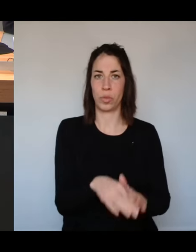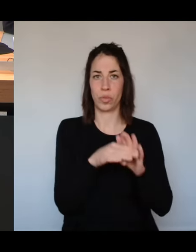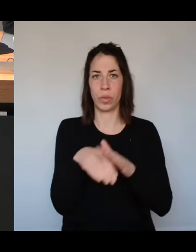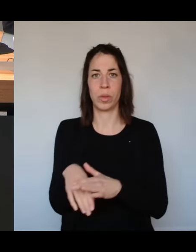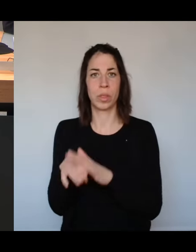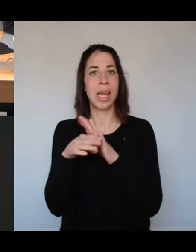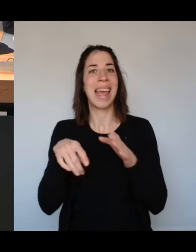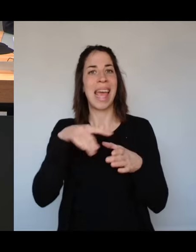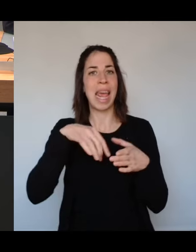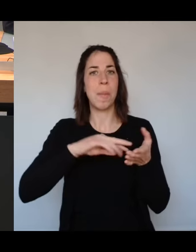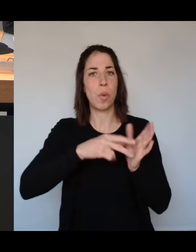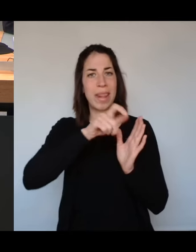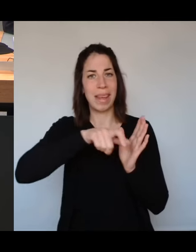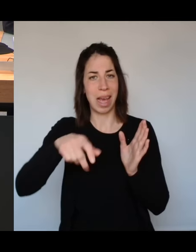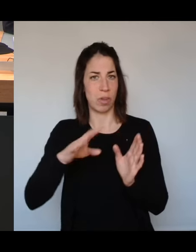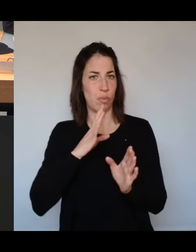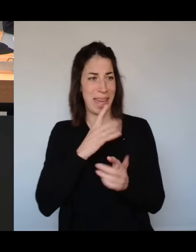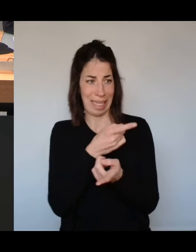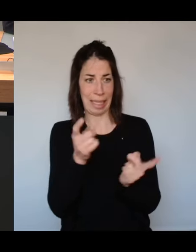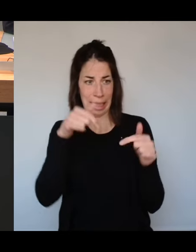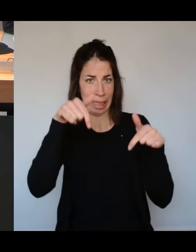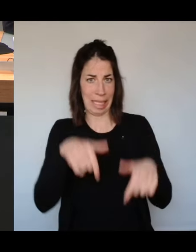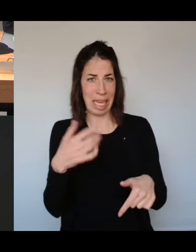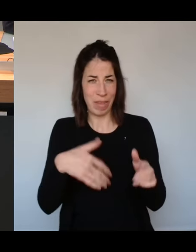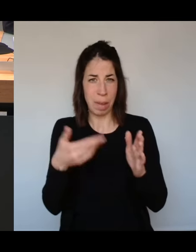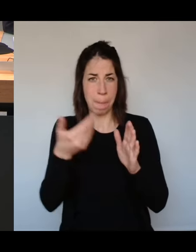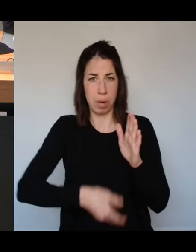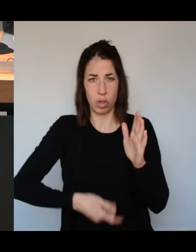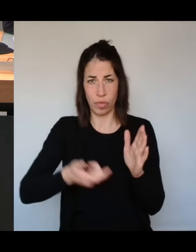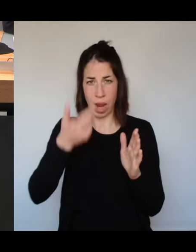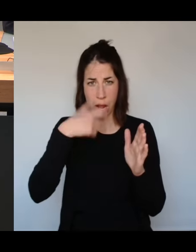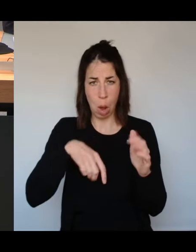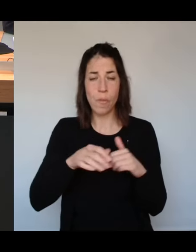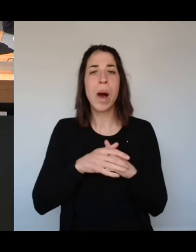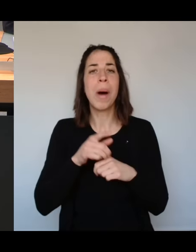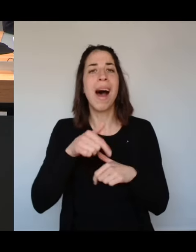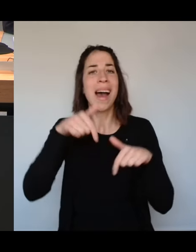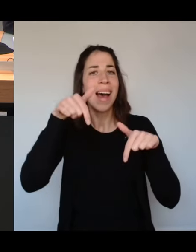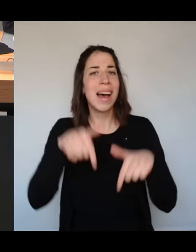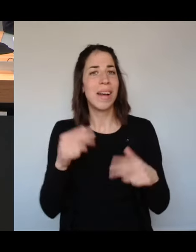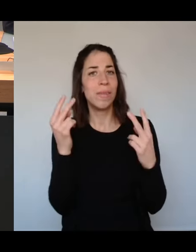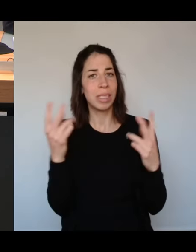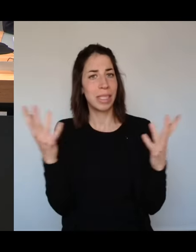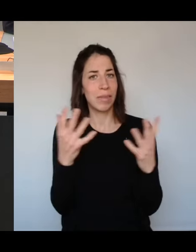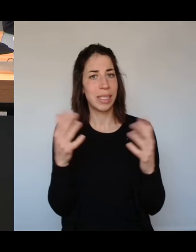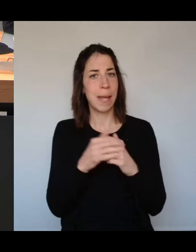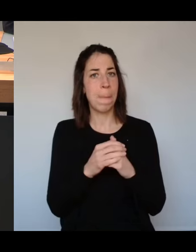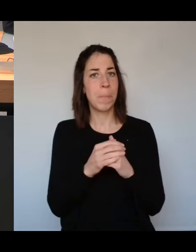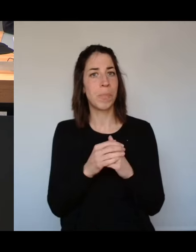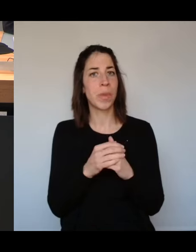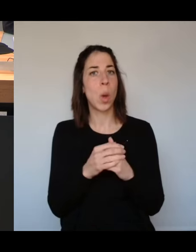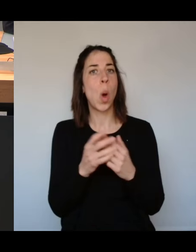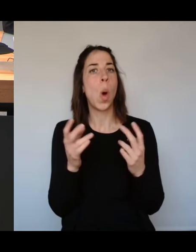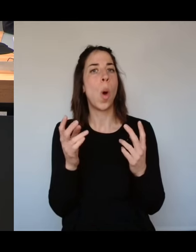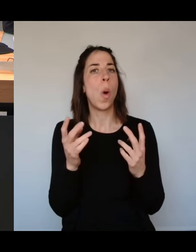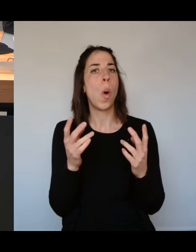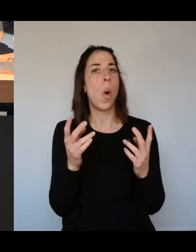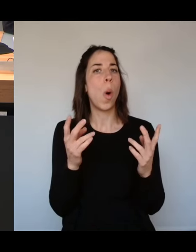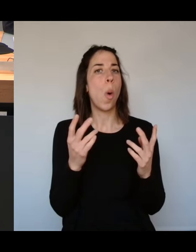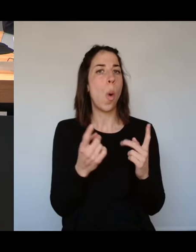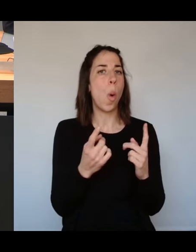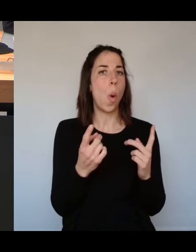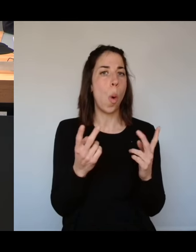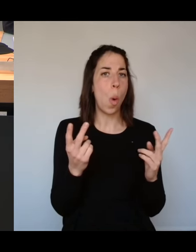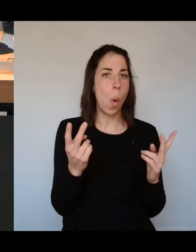einfach darum, dass wir hier nicht ein Entweder-Oder von mehr Polizei- und Sicherheitsmaßnahmen oder mehr Präventionsangeboten